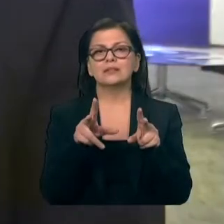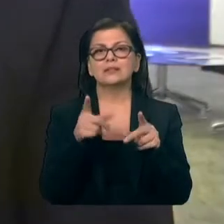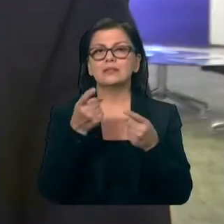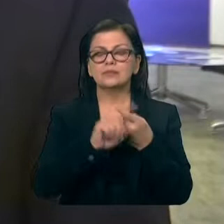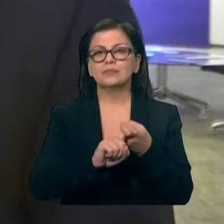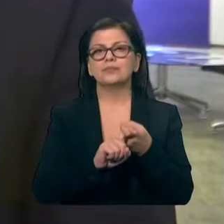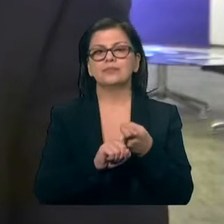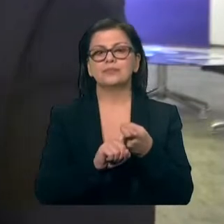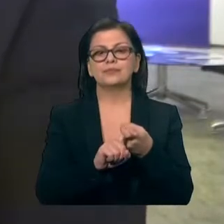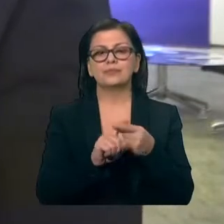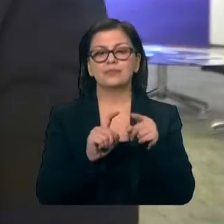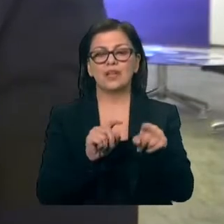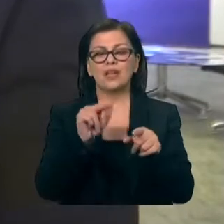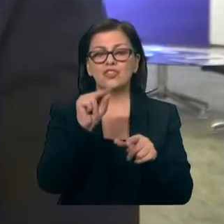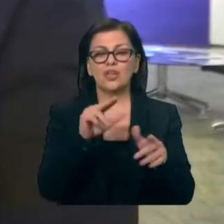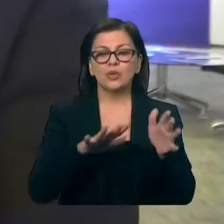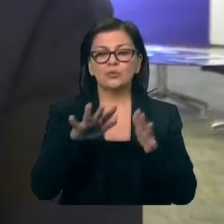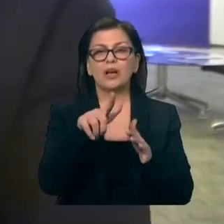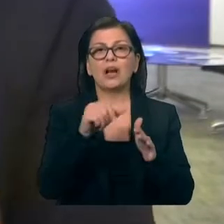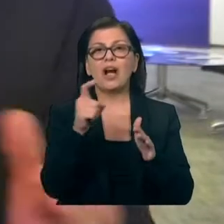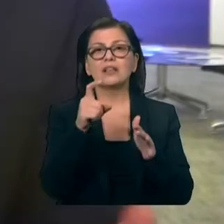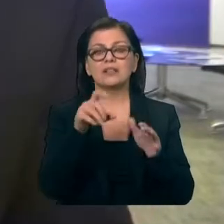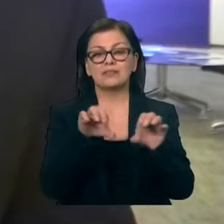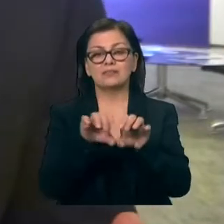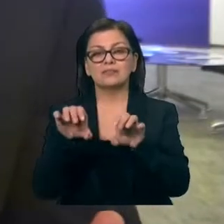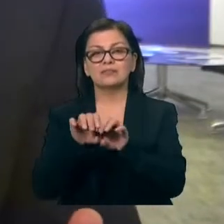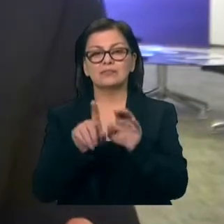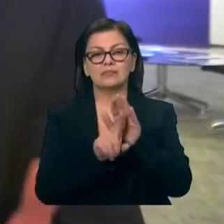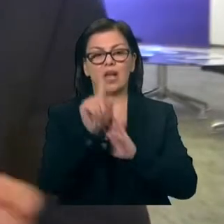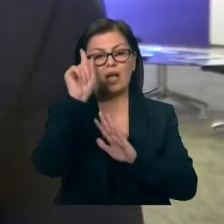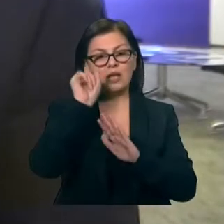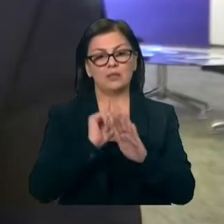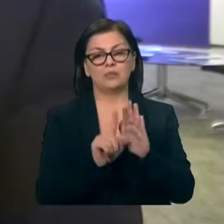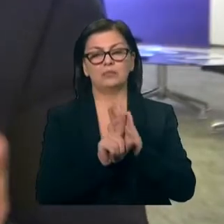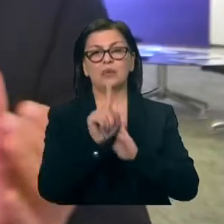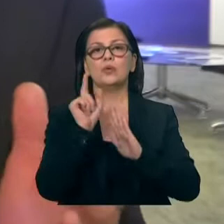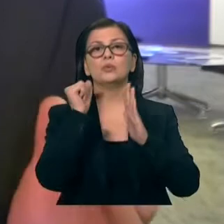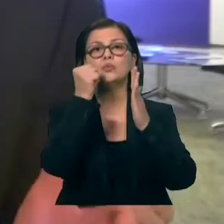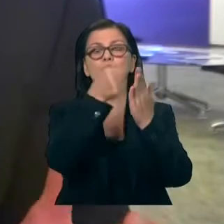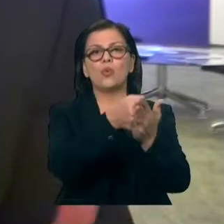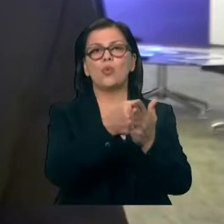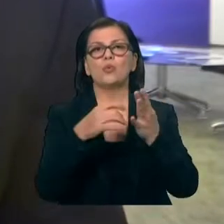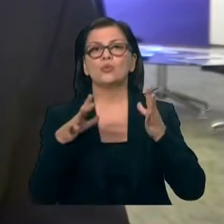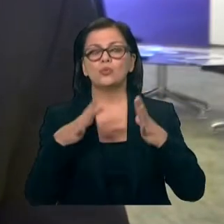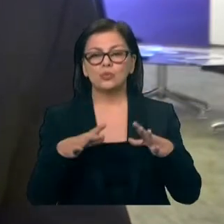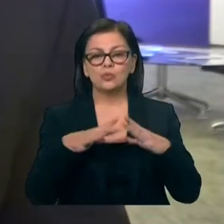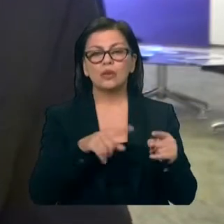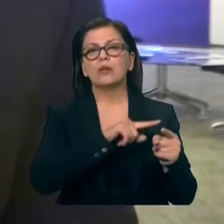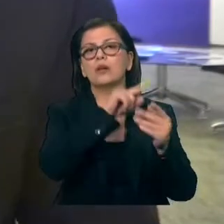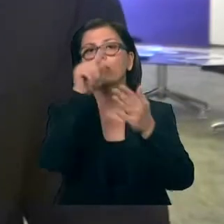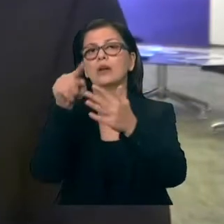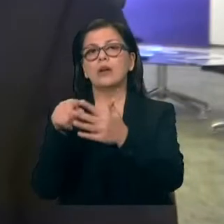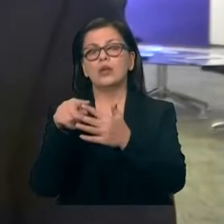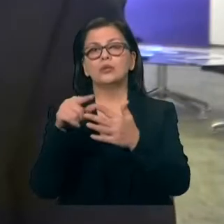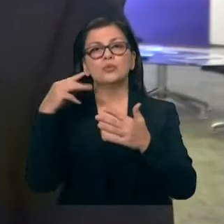Cənubi Qafqaz boru kəməri Azərbaycanda başlayır. Gürcüstan üzərindən qazı Azərbaycandan Şahdəniz yatağından Türkiyə qədər